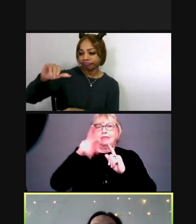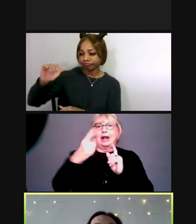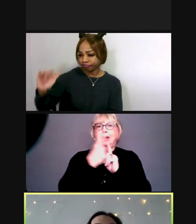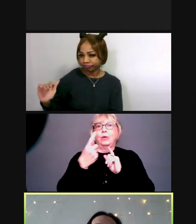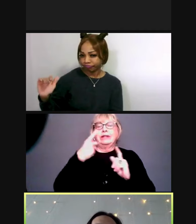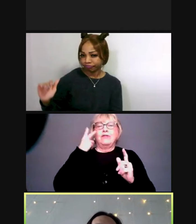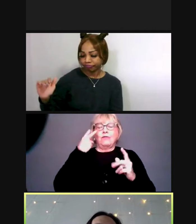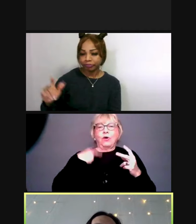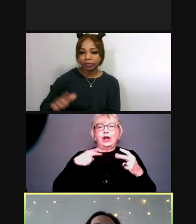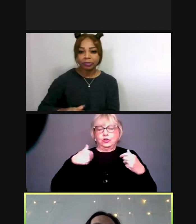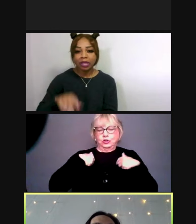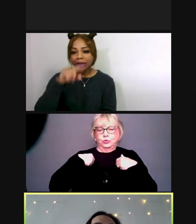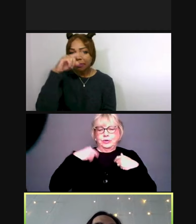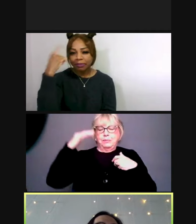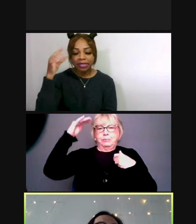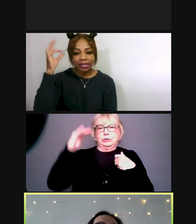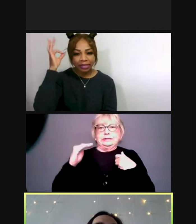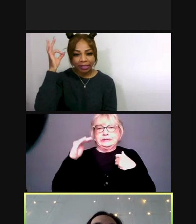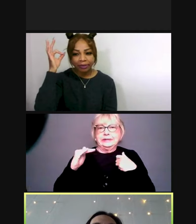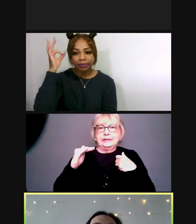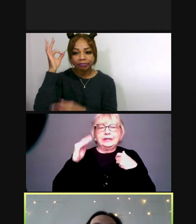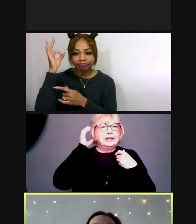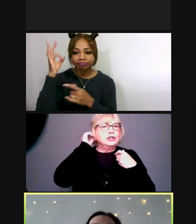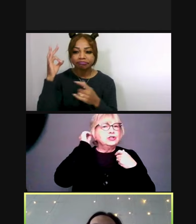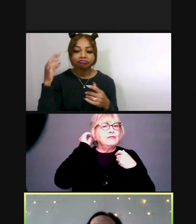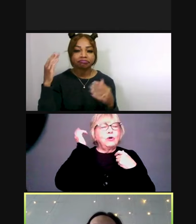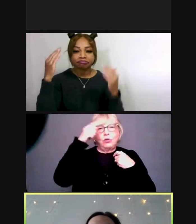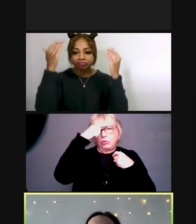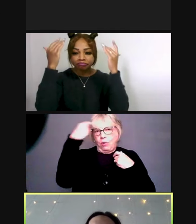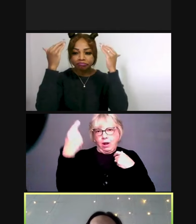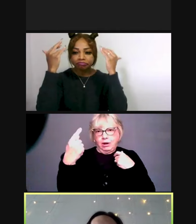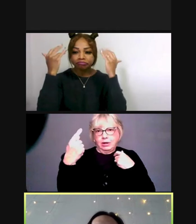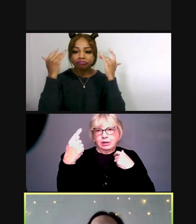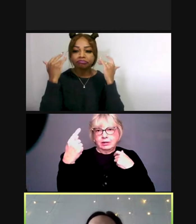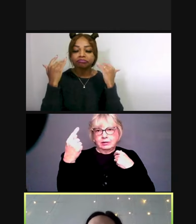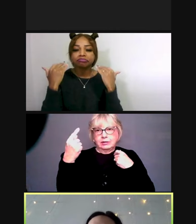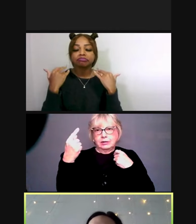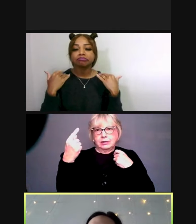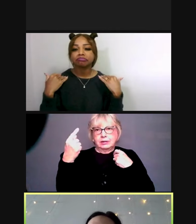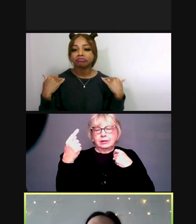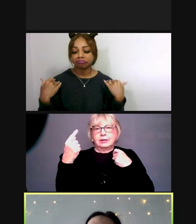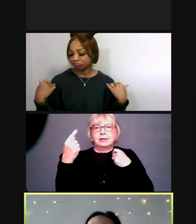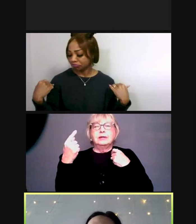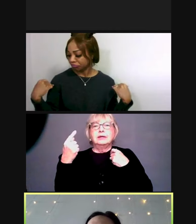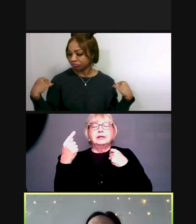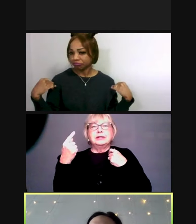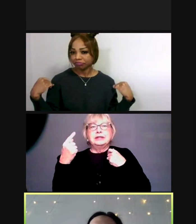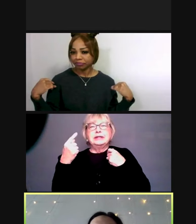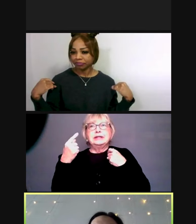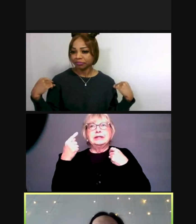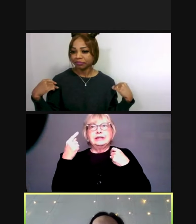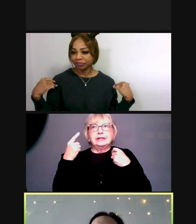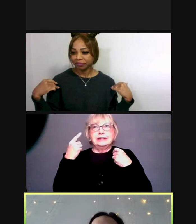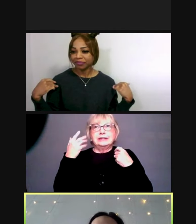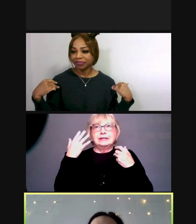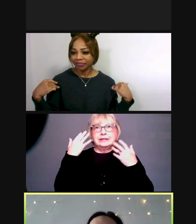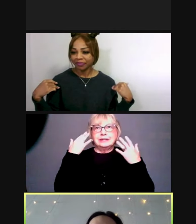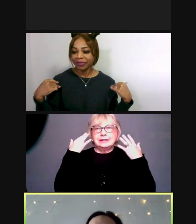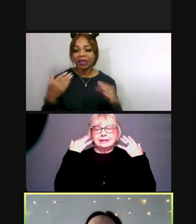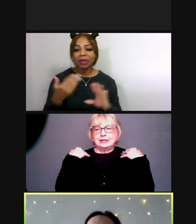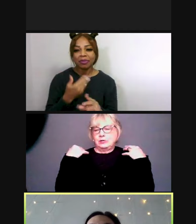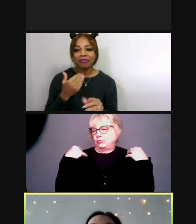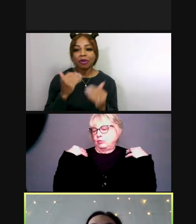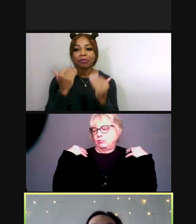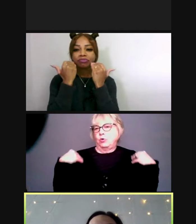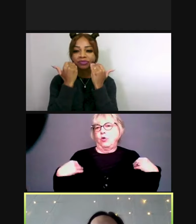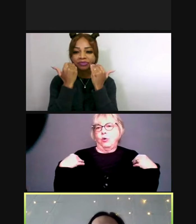petite personne. J'ai les cheveux noirs qui dépassent les épaules.